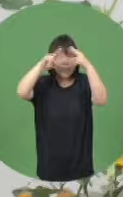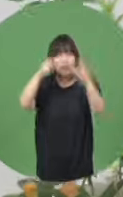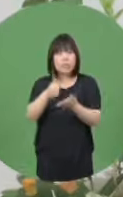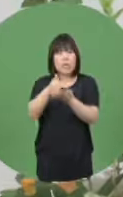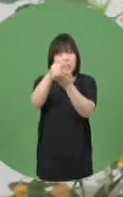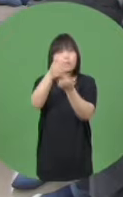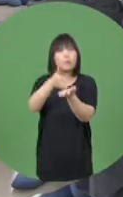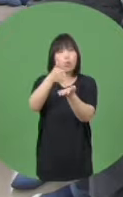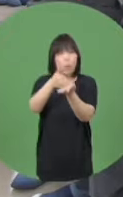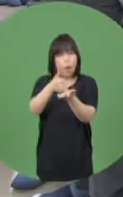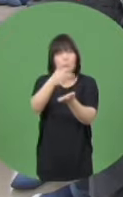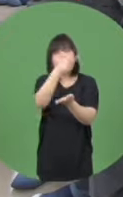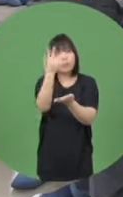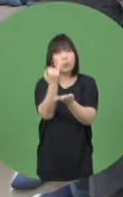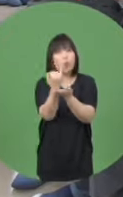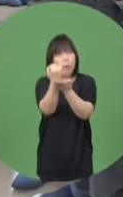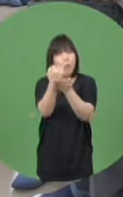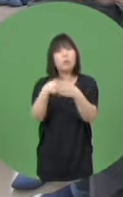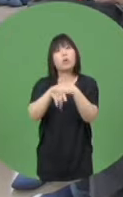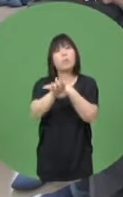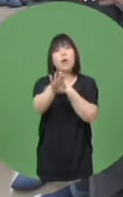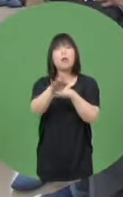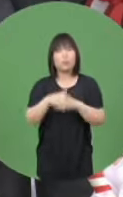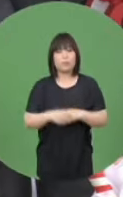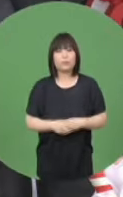神話の虹の女神も意味します。